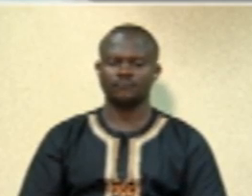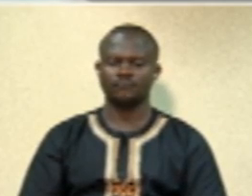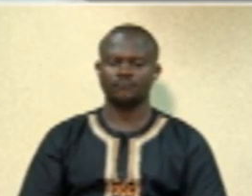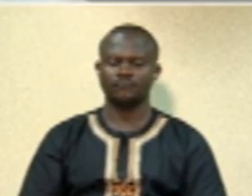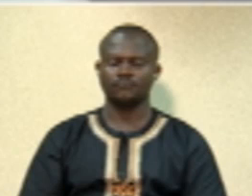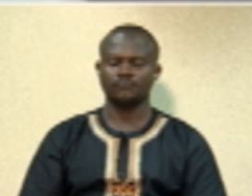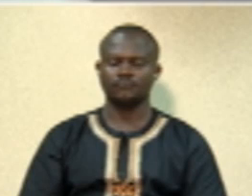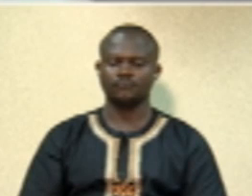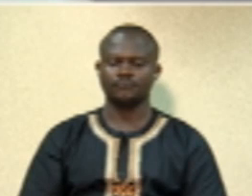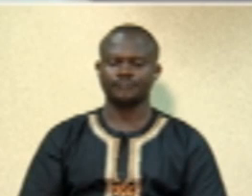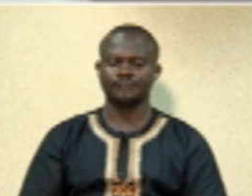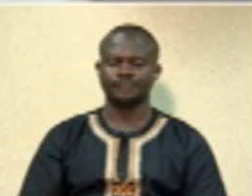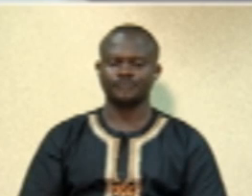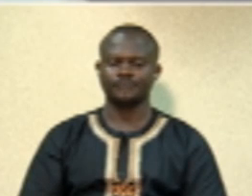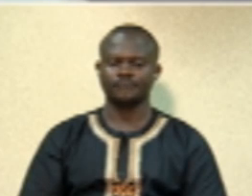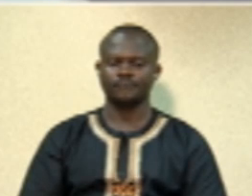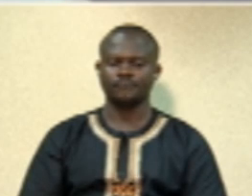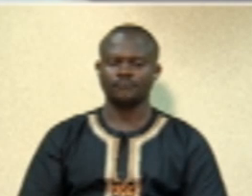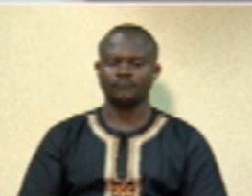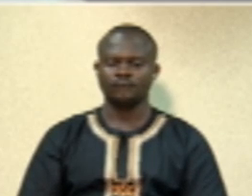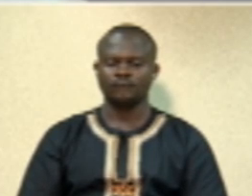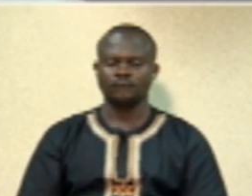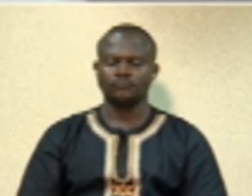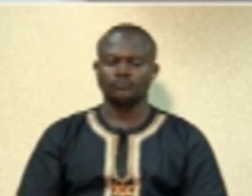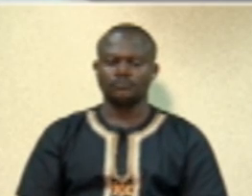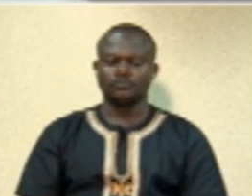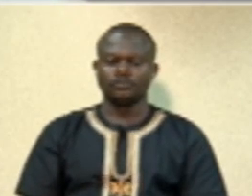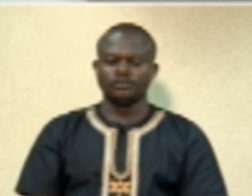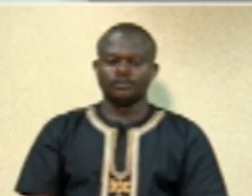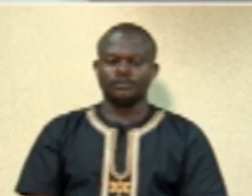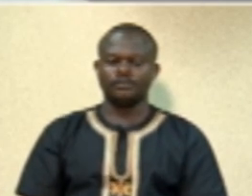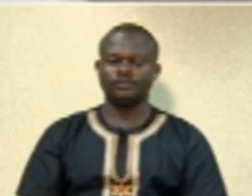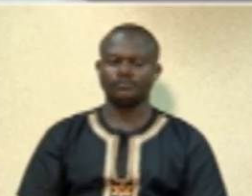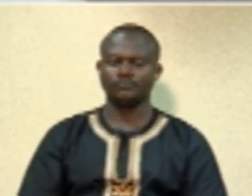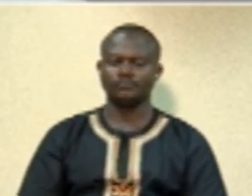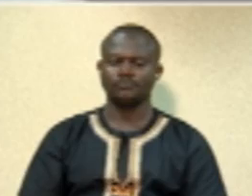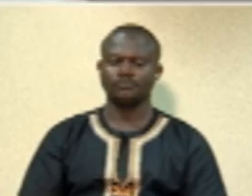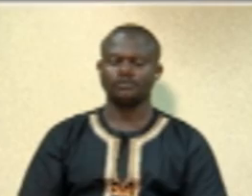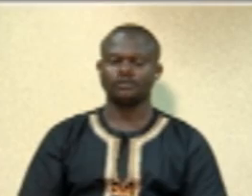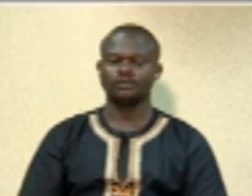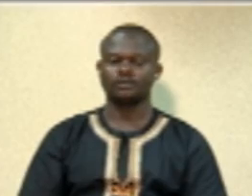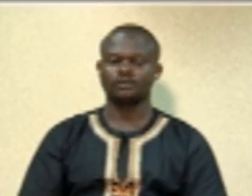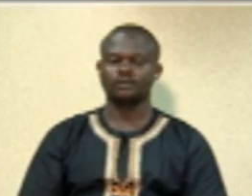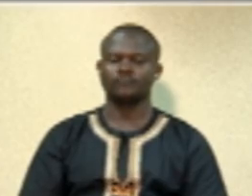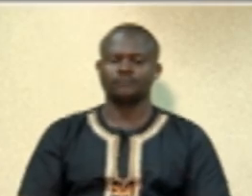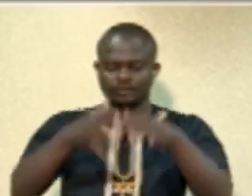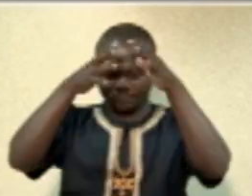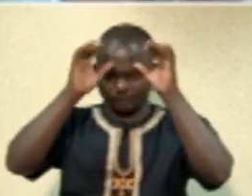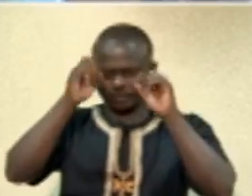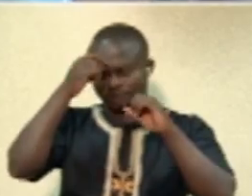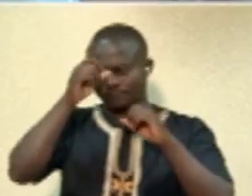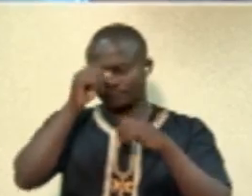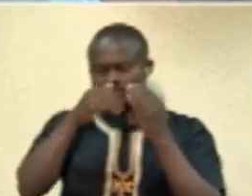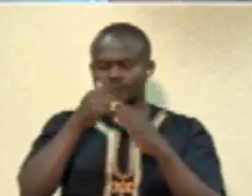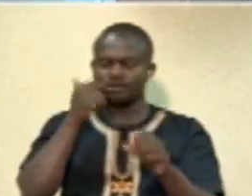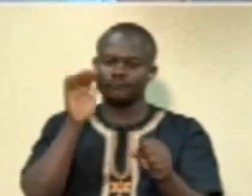also South Africa, in Aspen, they have that capability. Perezida Paul KAGAME yijeje kandi